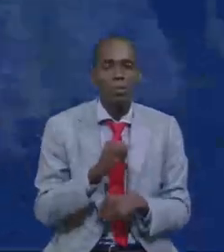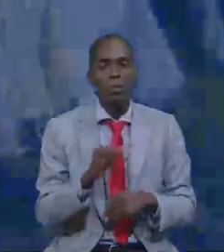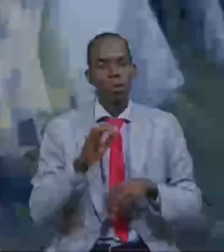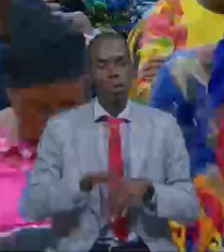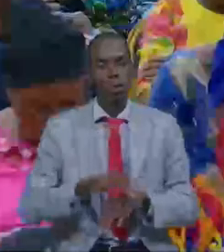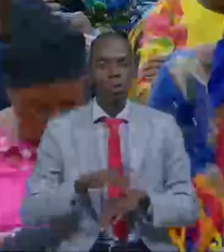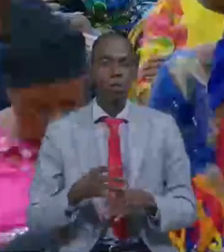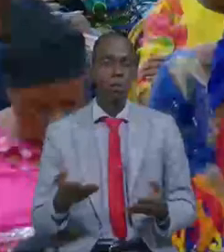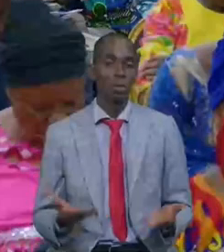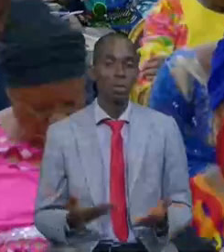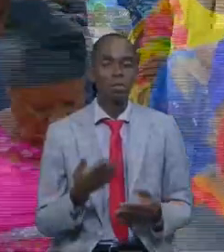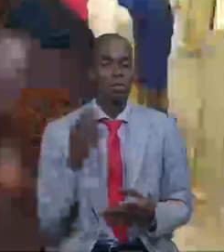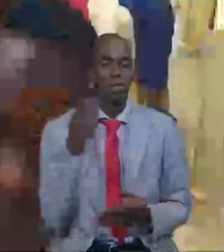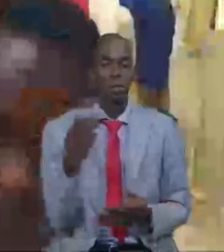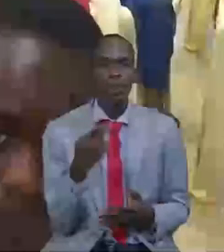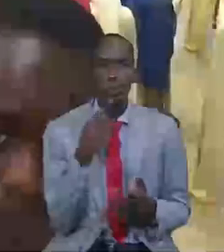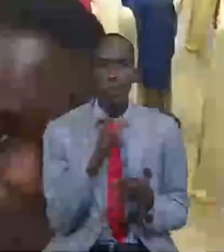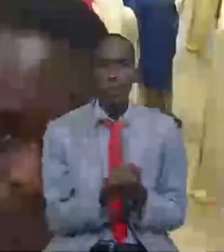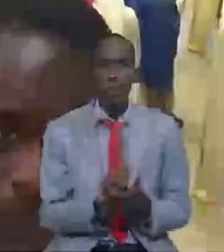dit, vos péchés,